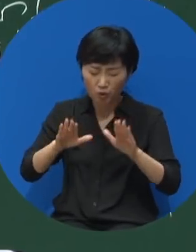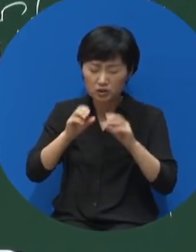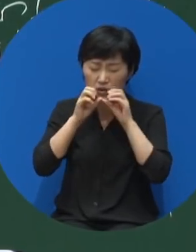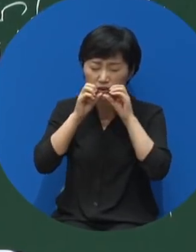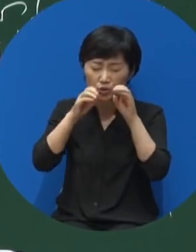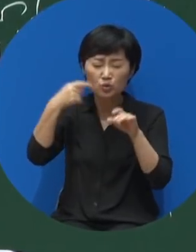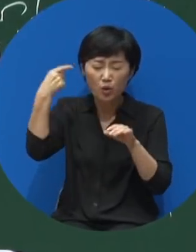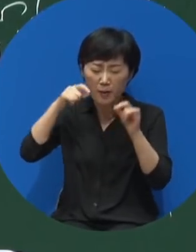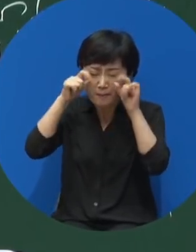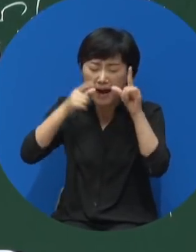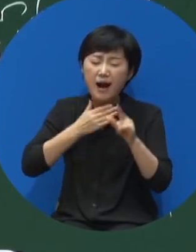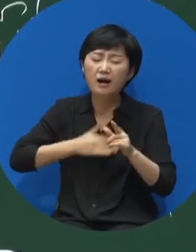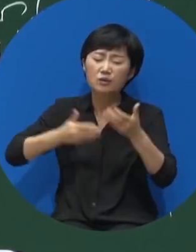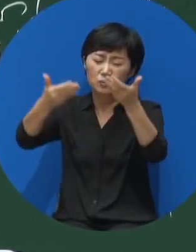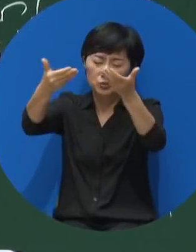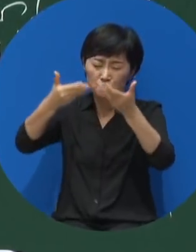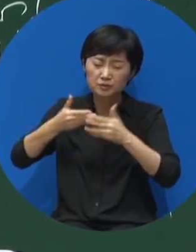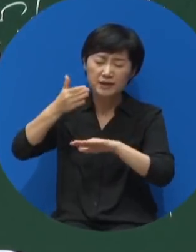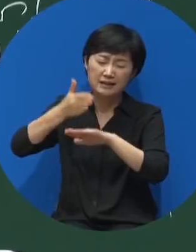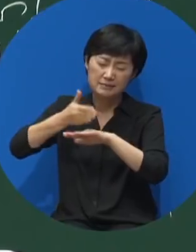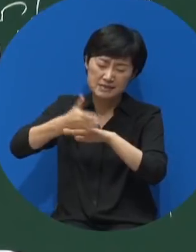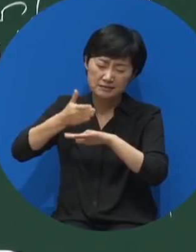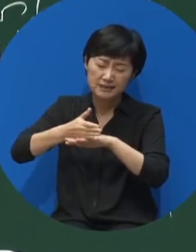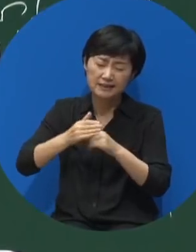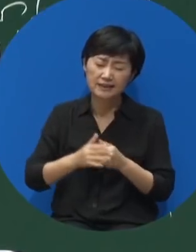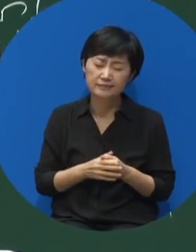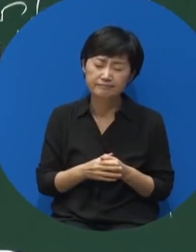하시니 감사드립니다.